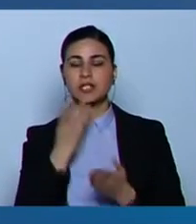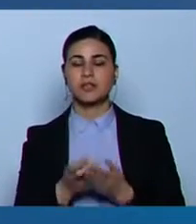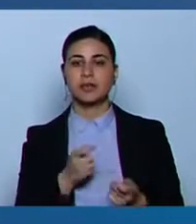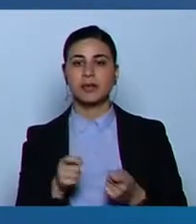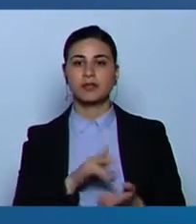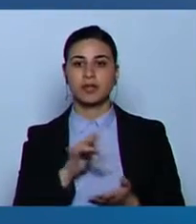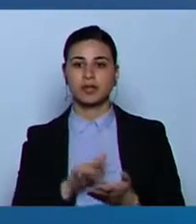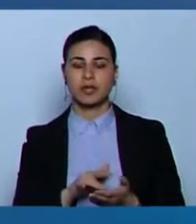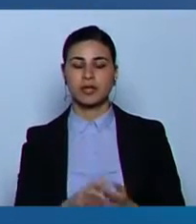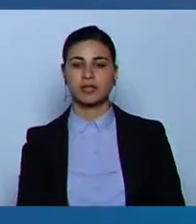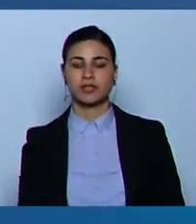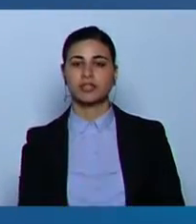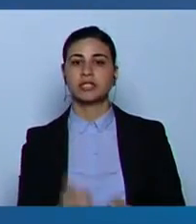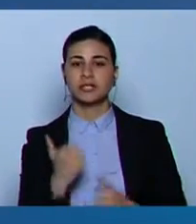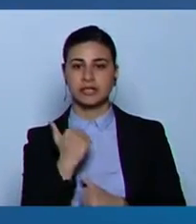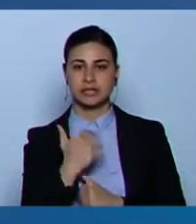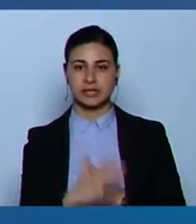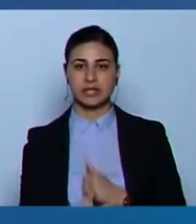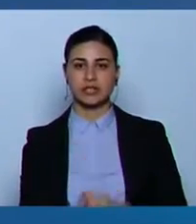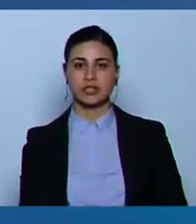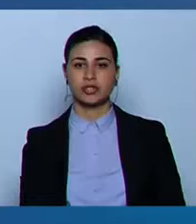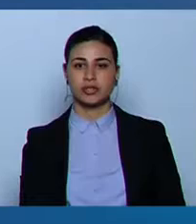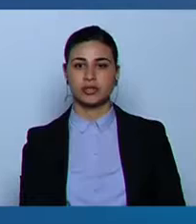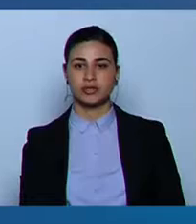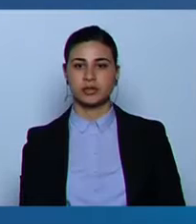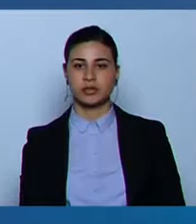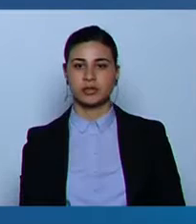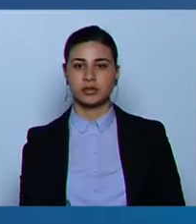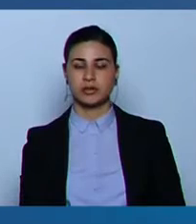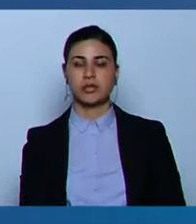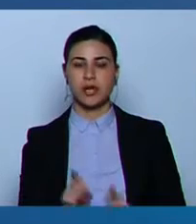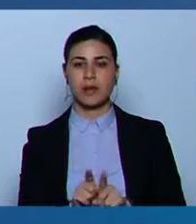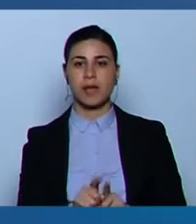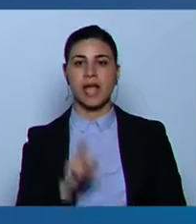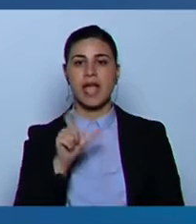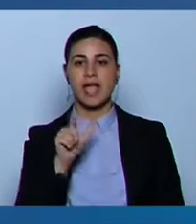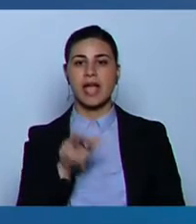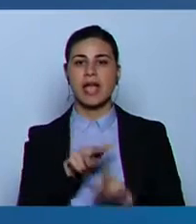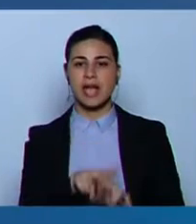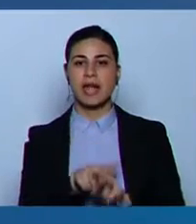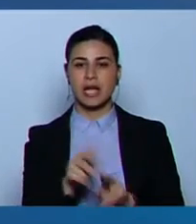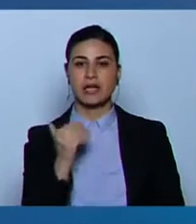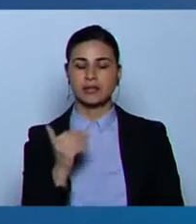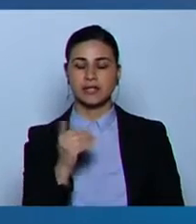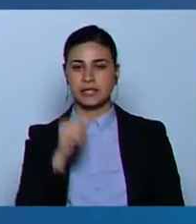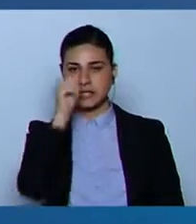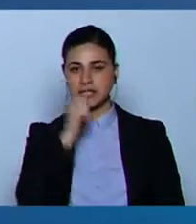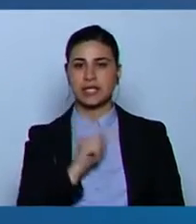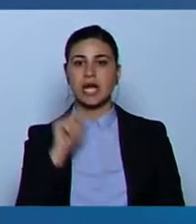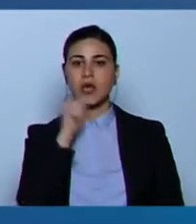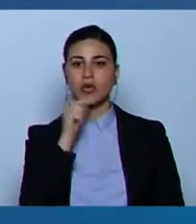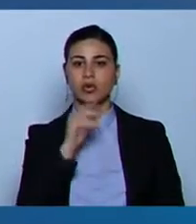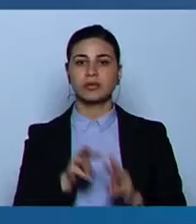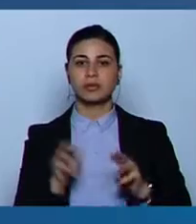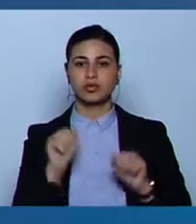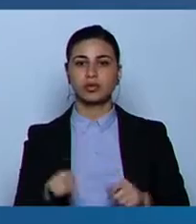ქალაქში ცენტრში ძეგლთან, ერეკლეს ძეგლთან ეკონომიკის სამინისტრო შეუძლია გაყიდოს